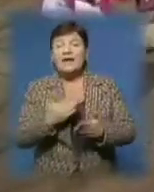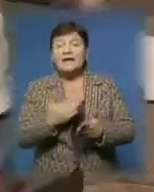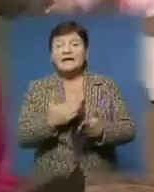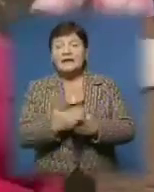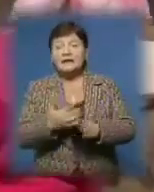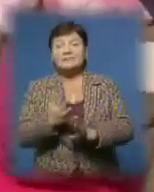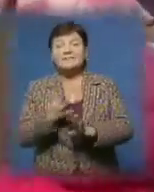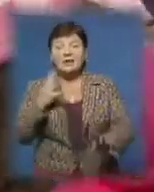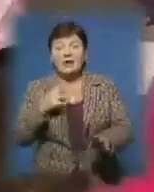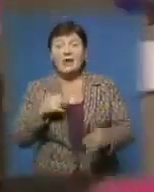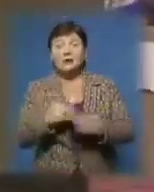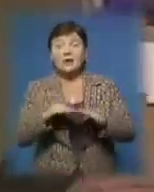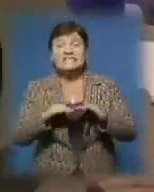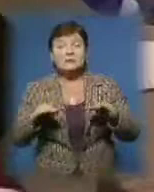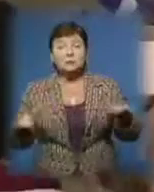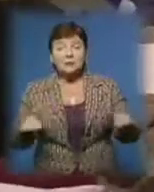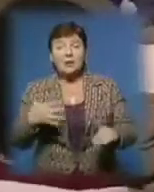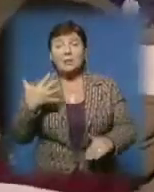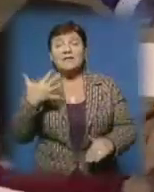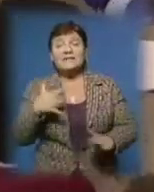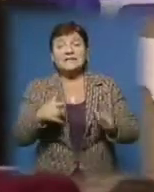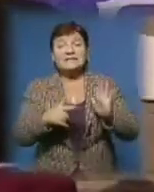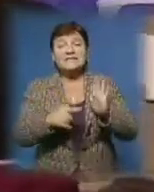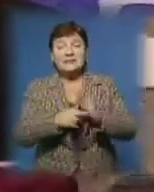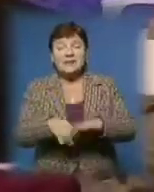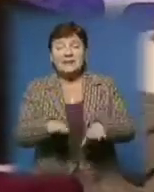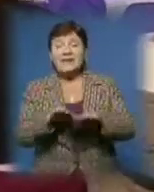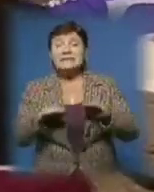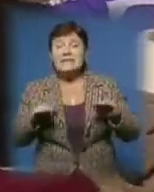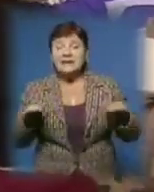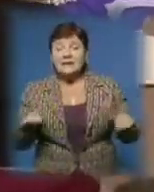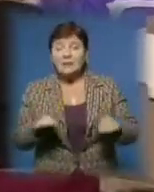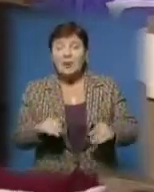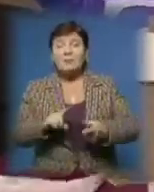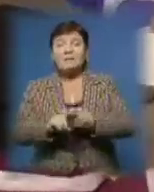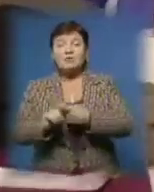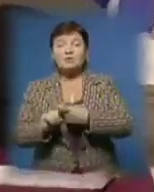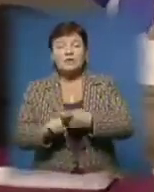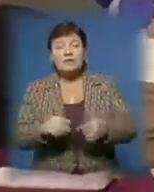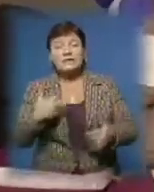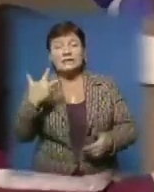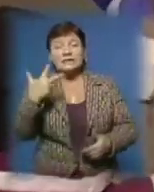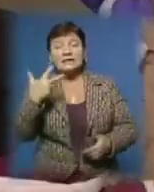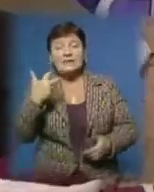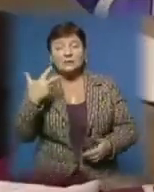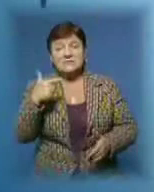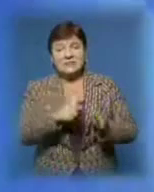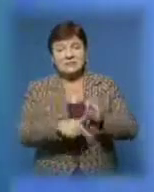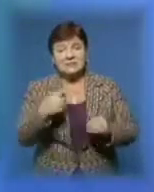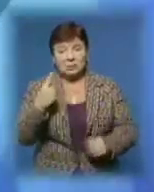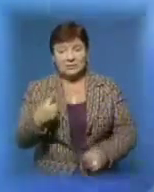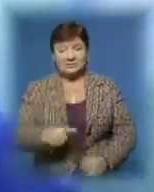черги до садочків. Серед 557 таких закладів до електронної системи підключилися лише 371.